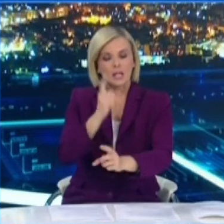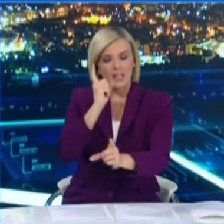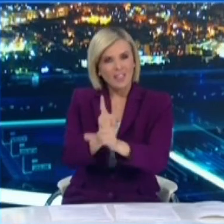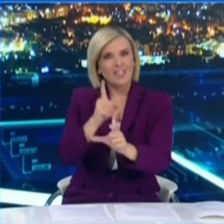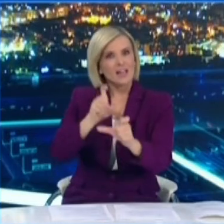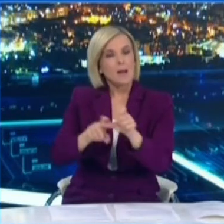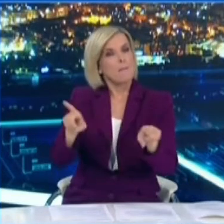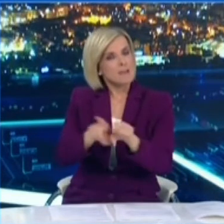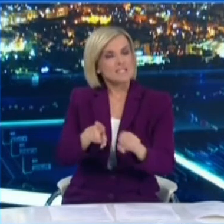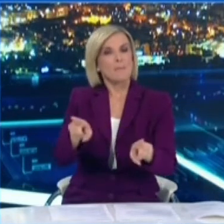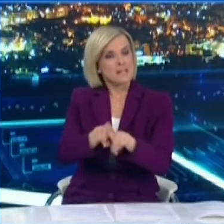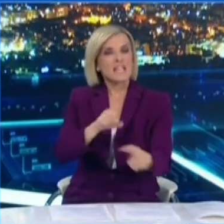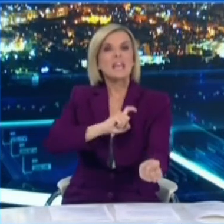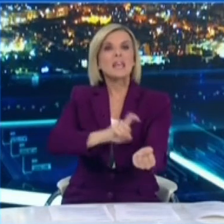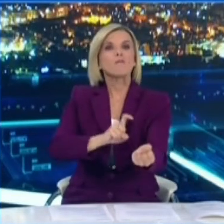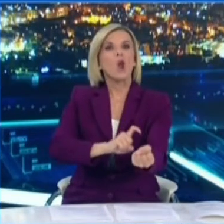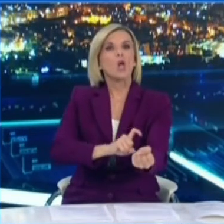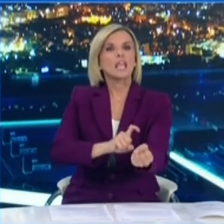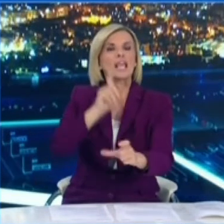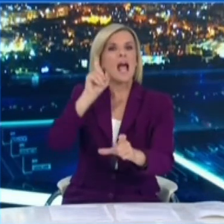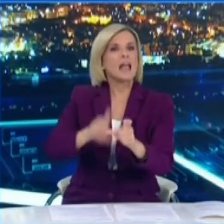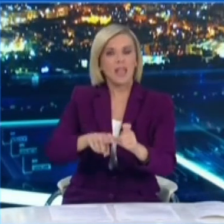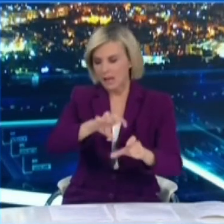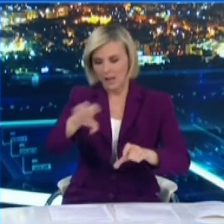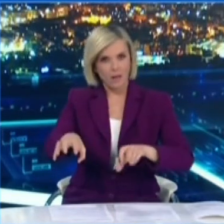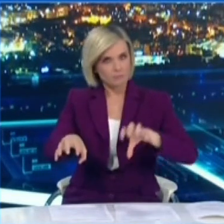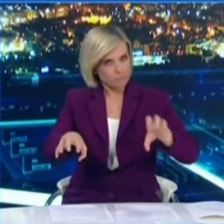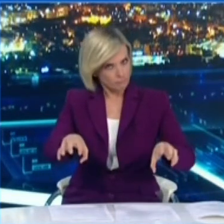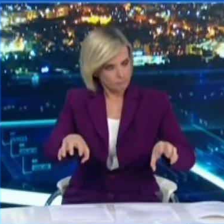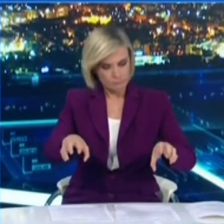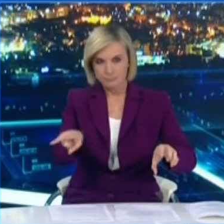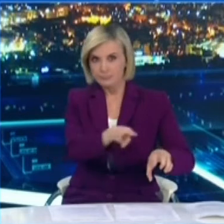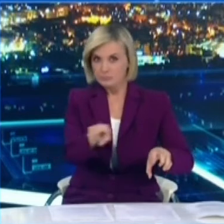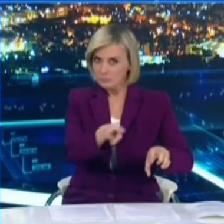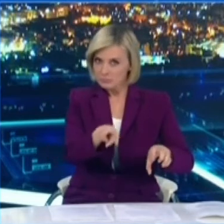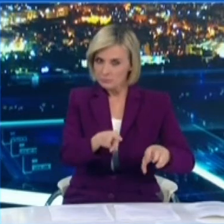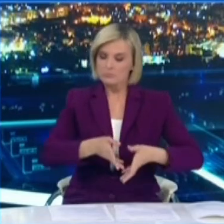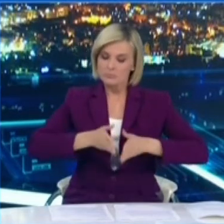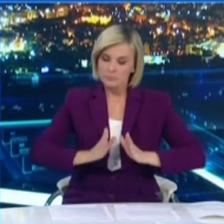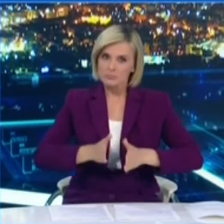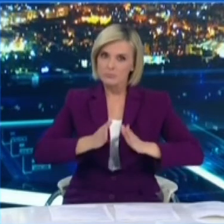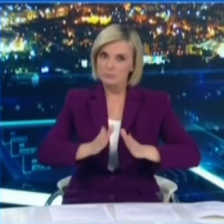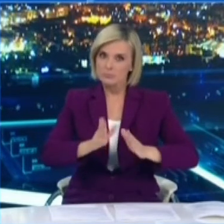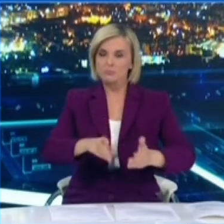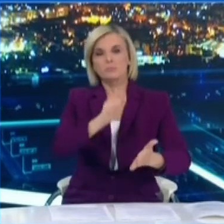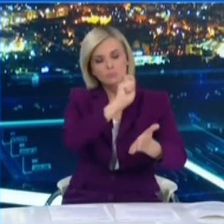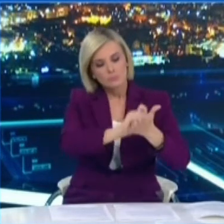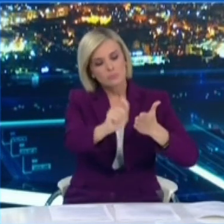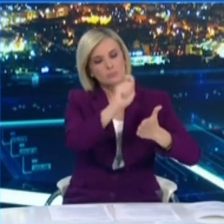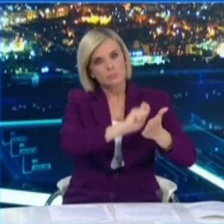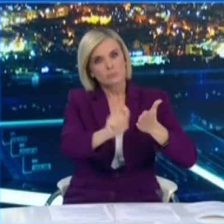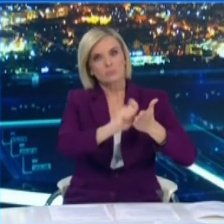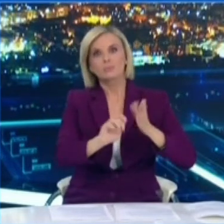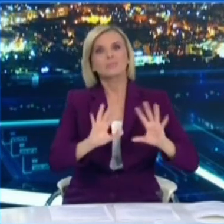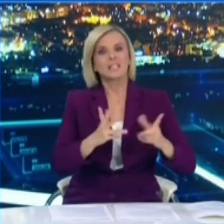Νευρολογική Εταιρεία ανεξάρτητα, έχουν προβεί στην συγγραφή